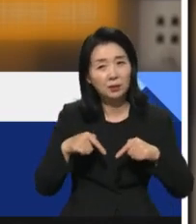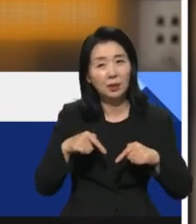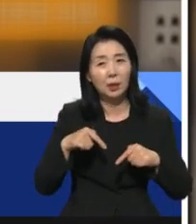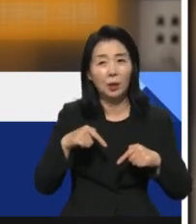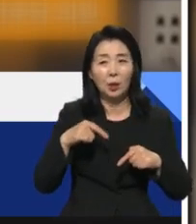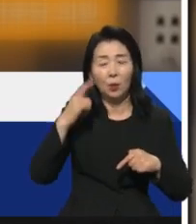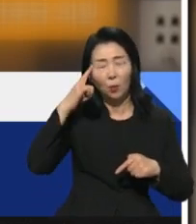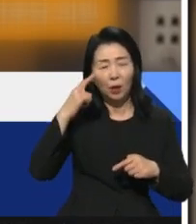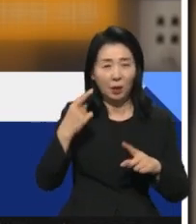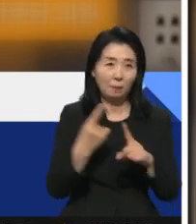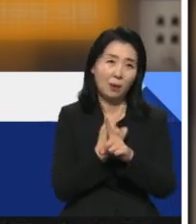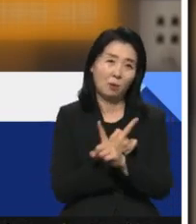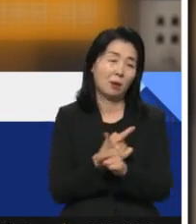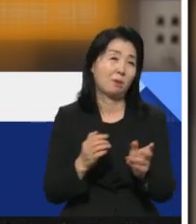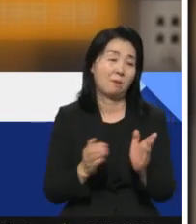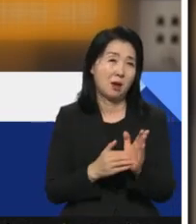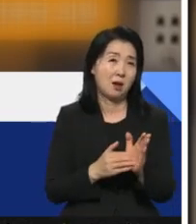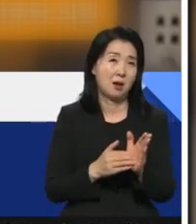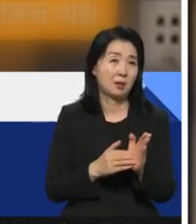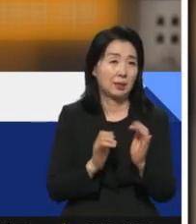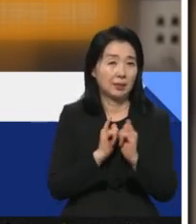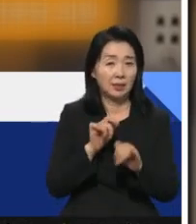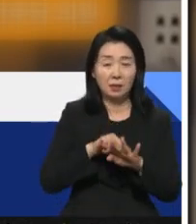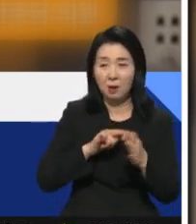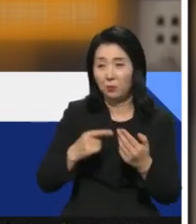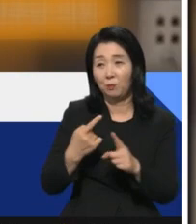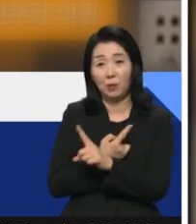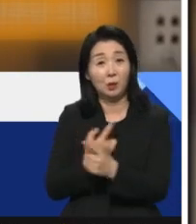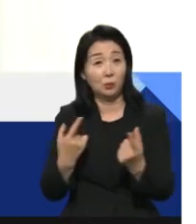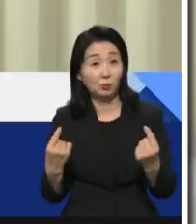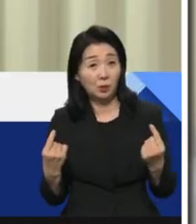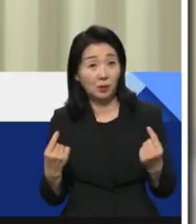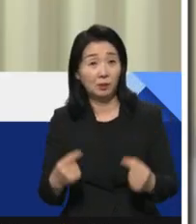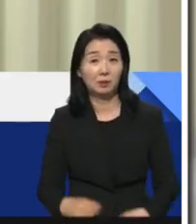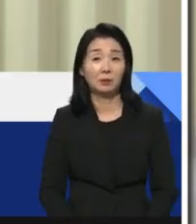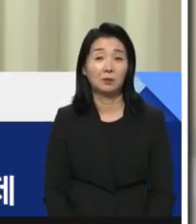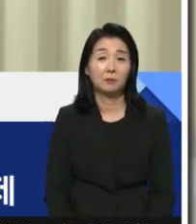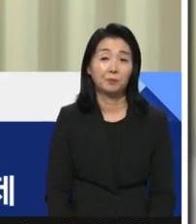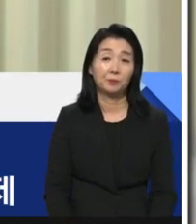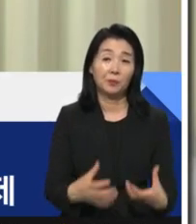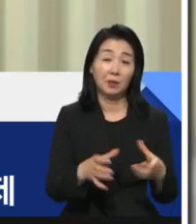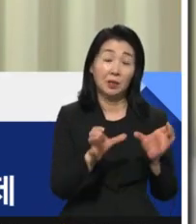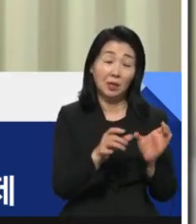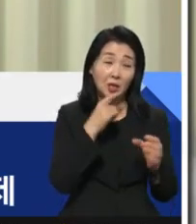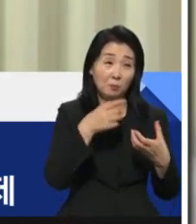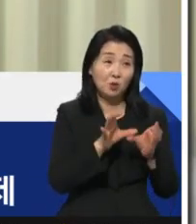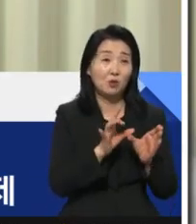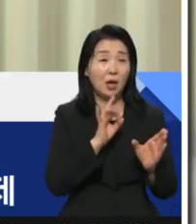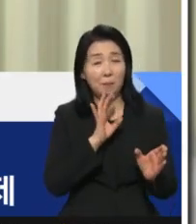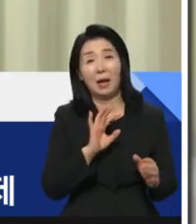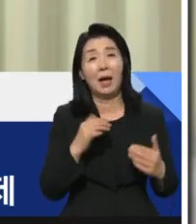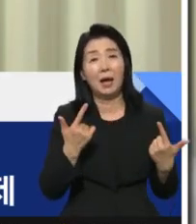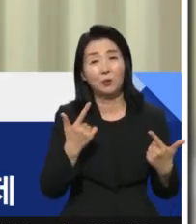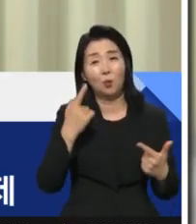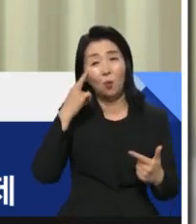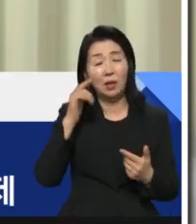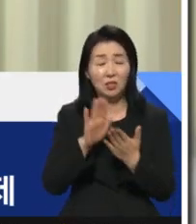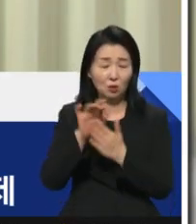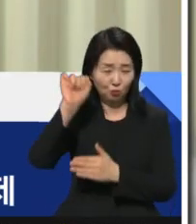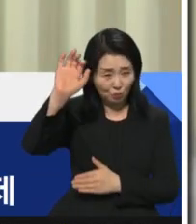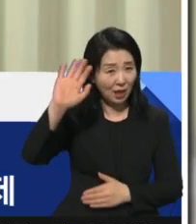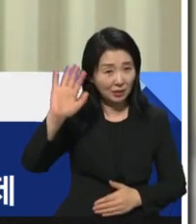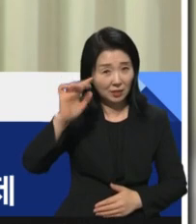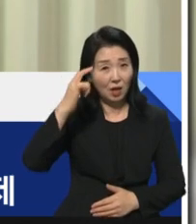예. 시시각각 변하는 것이라 사람의 마음도 변하는 것이고요. 정당이라는 게 민주당만 있는 건 아니고요. 꼭 직접 출마하지